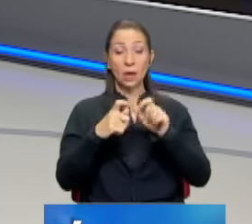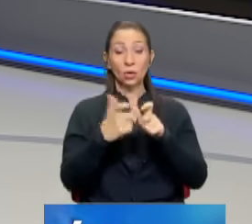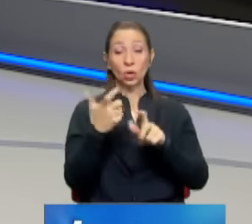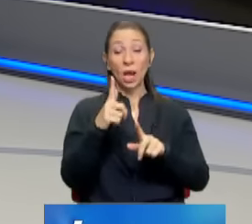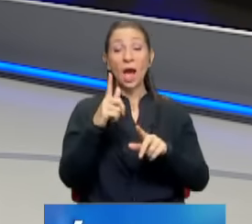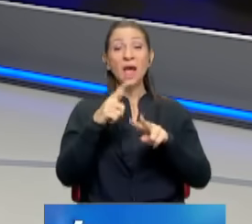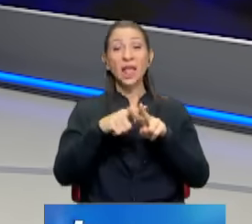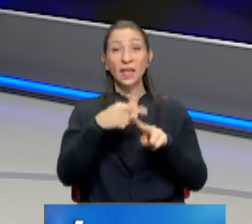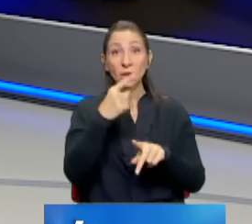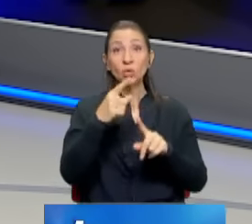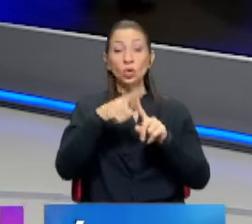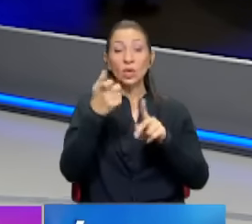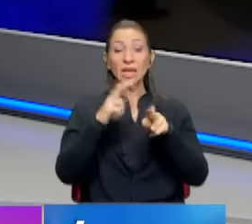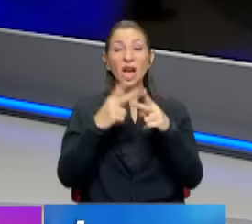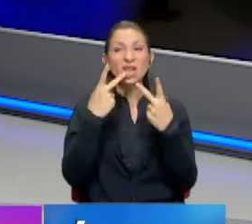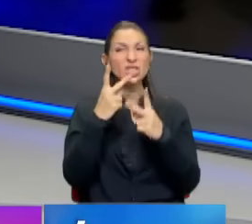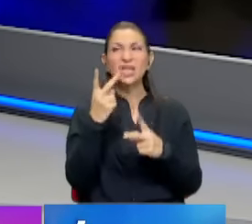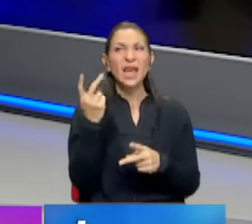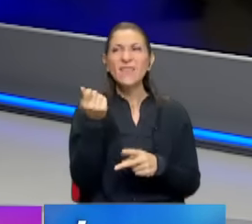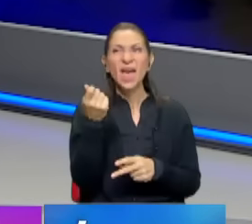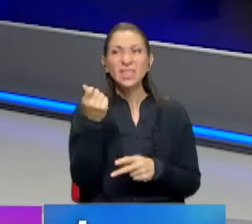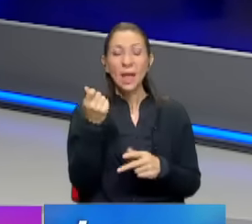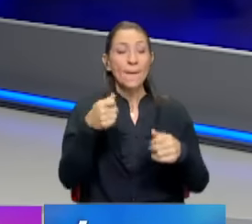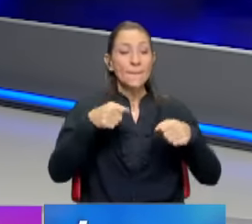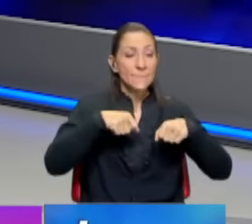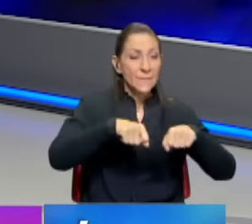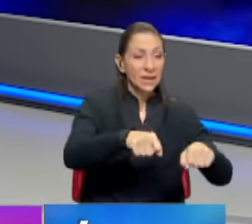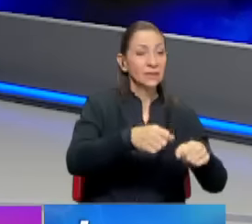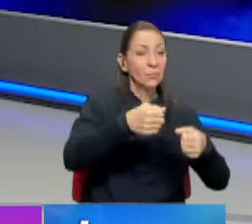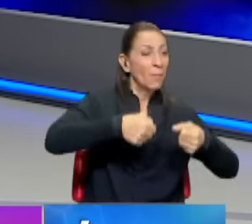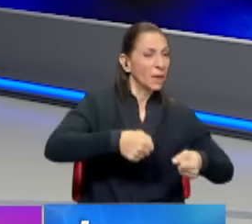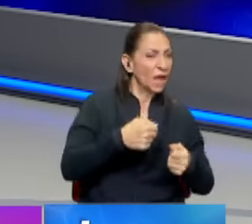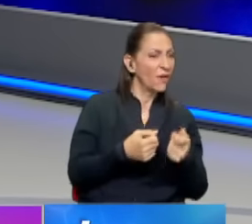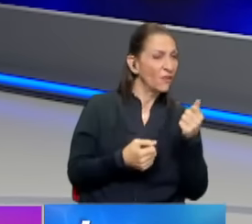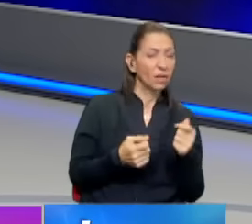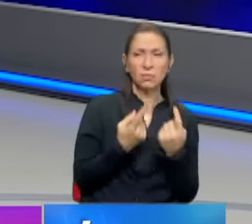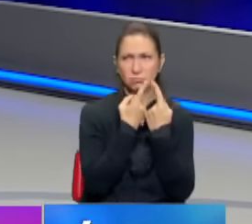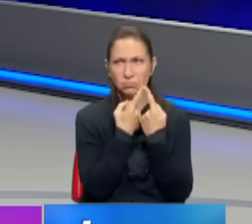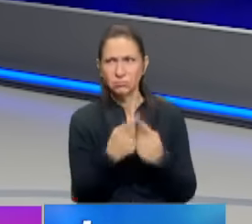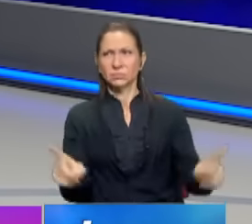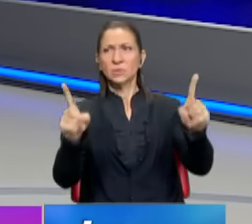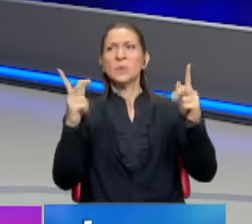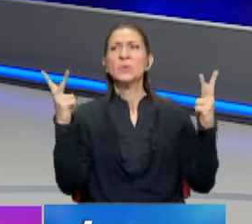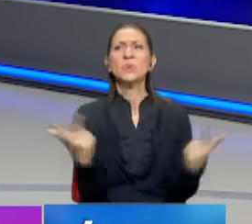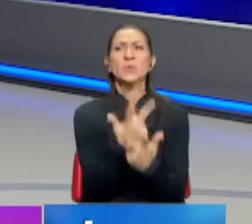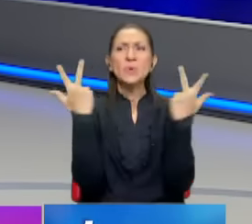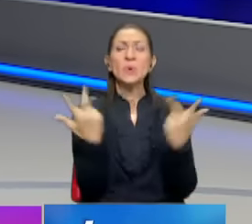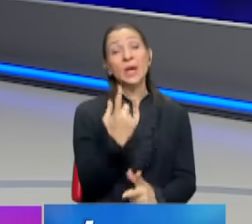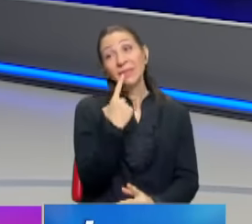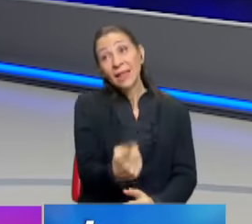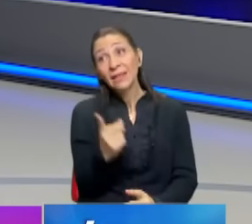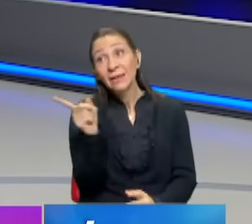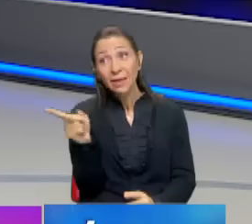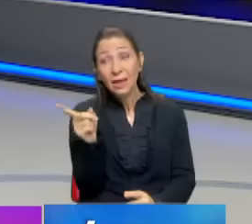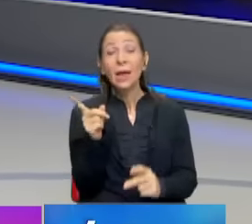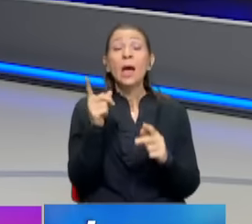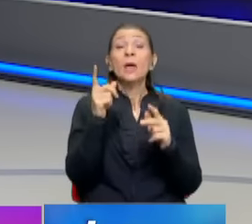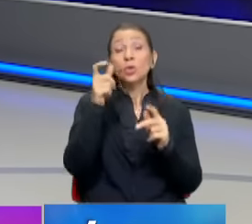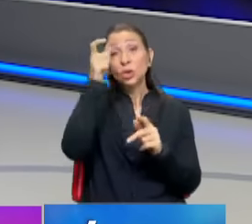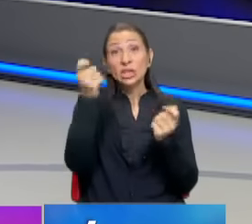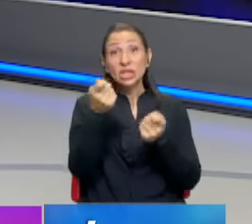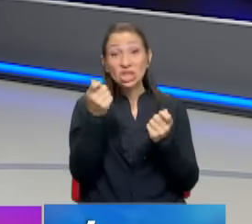TÜİK'in açıkladığı rakamlarla markette, pazarda gördüğümüz fiyatlar arasında dağlar var dedi. Ergün Atalay da, Türk İş